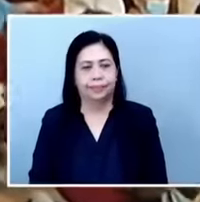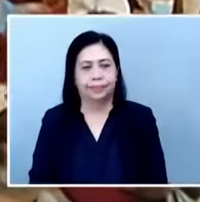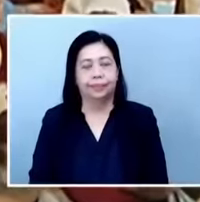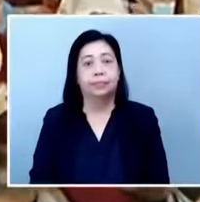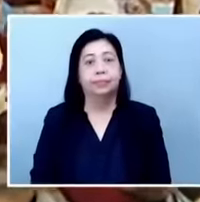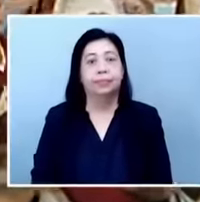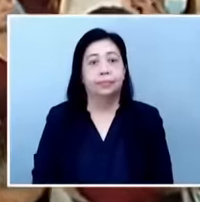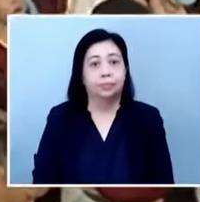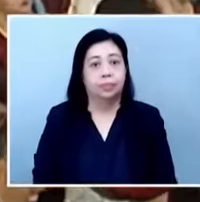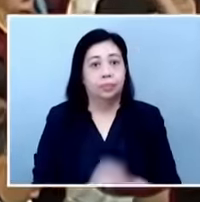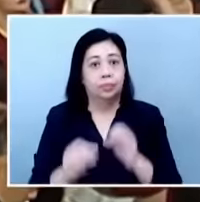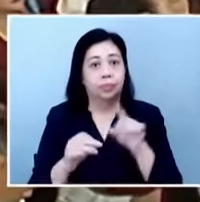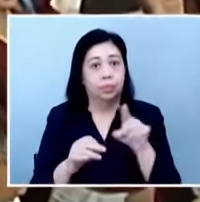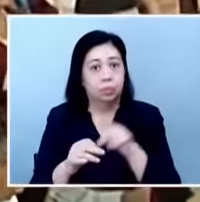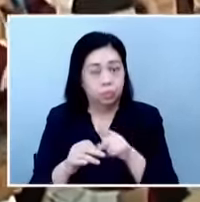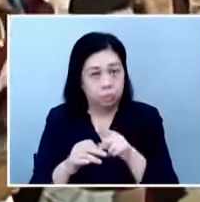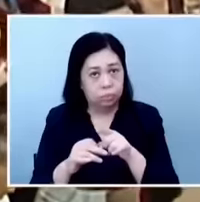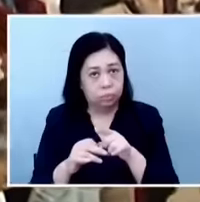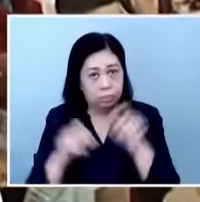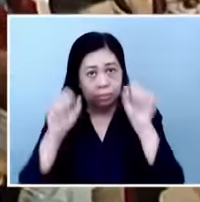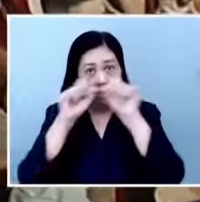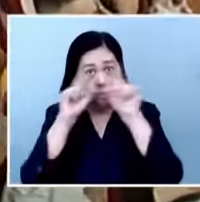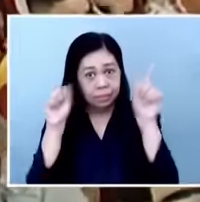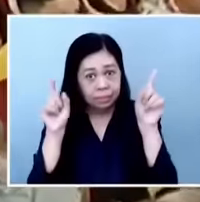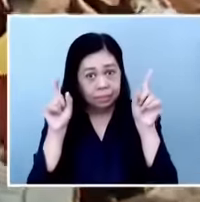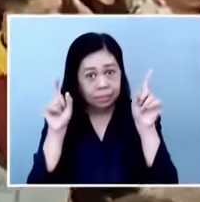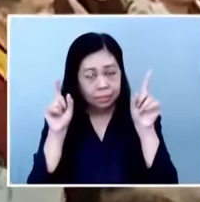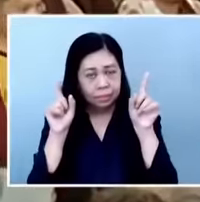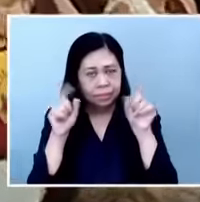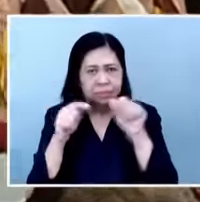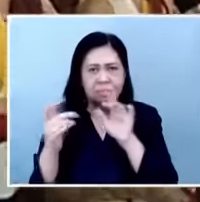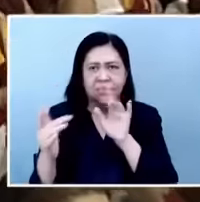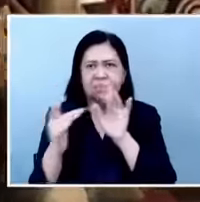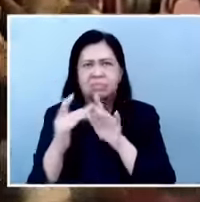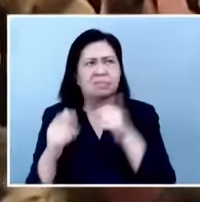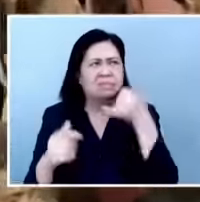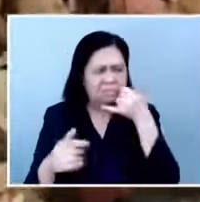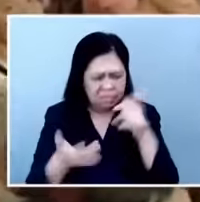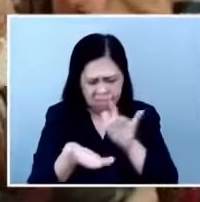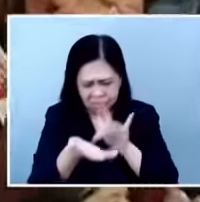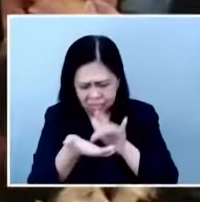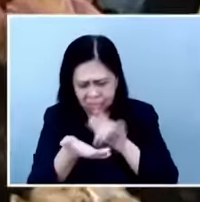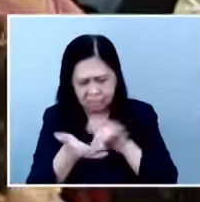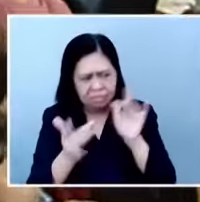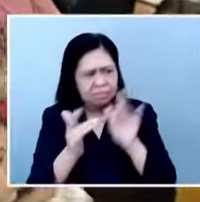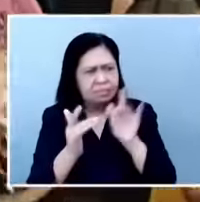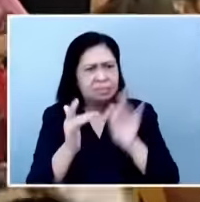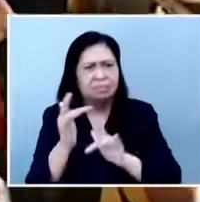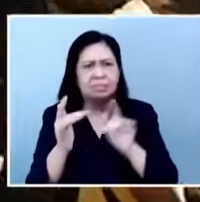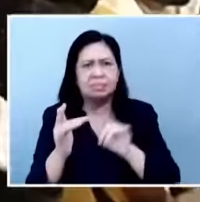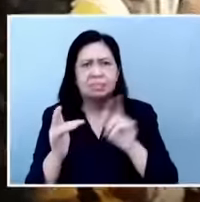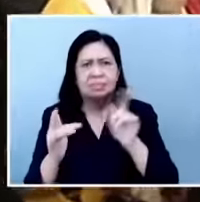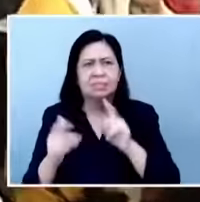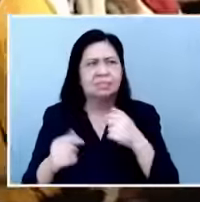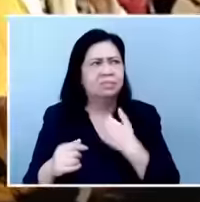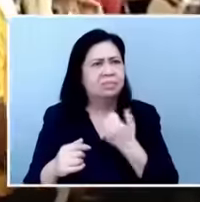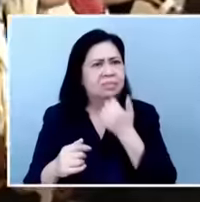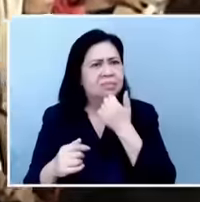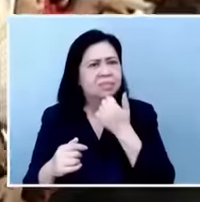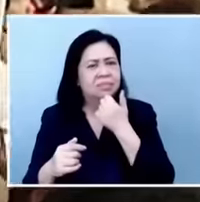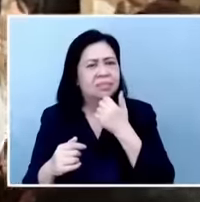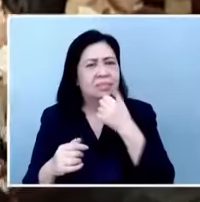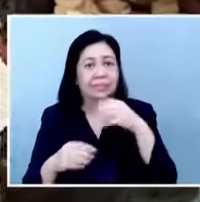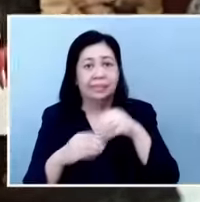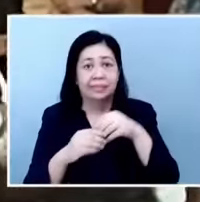Kabayan, kung kayo po ay nagtataka na hindi nyo makontak ang inyong mga kamag-anak, kaibigan o sino man sa may paligid po ng